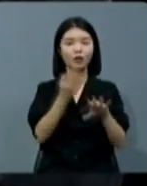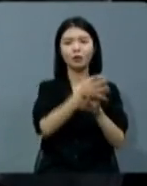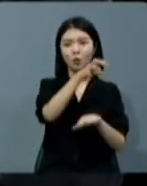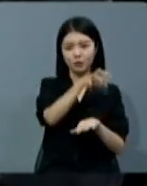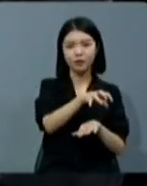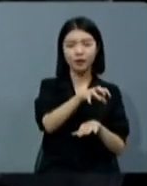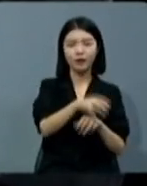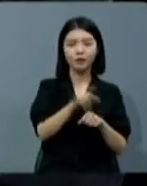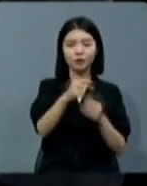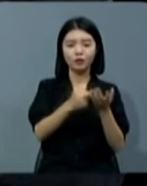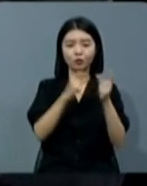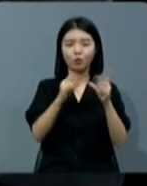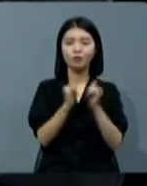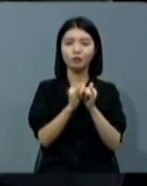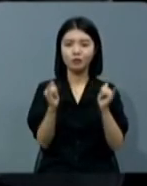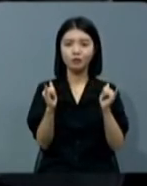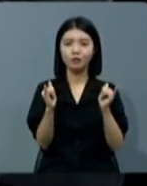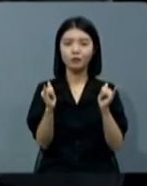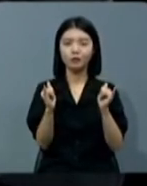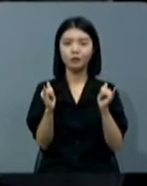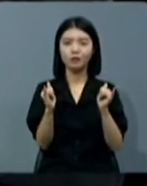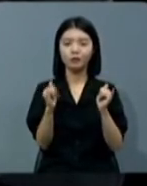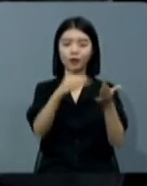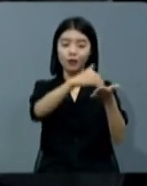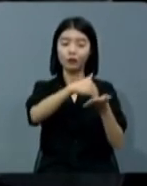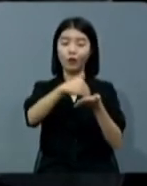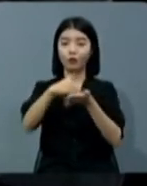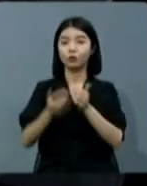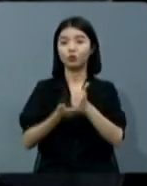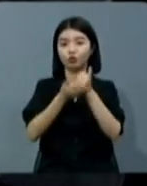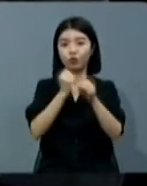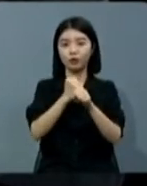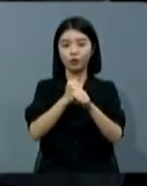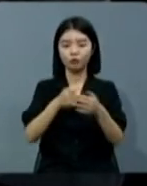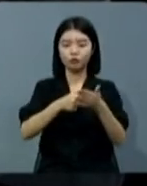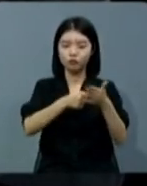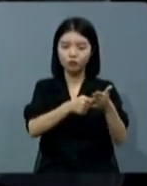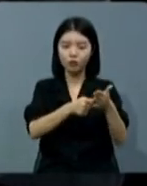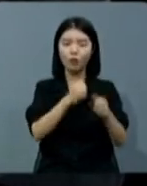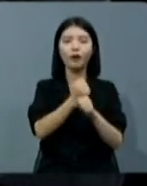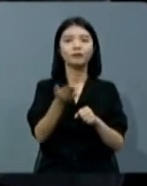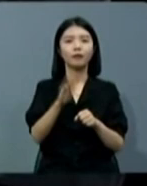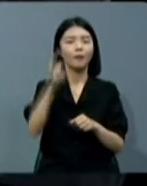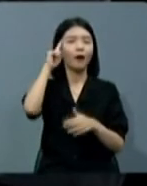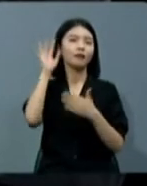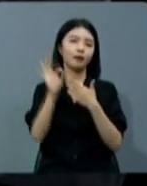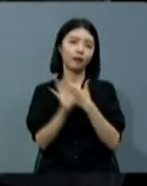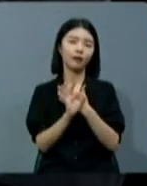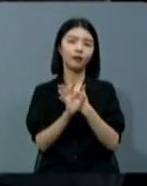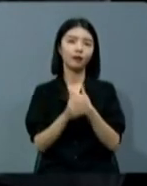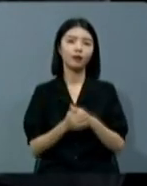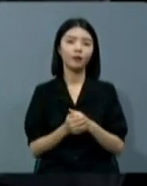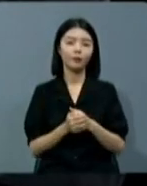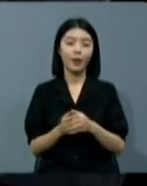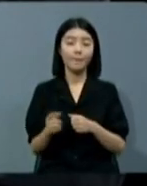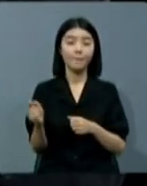곳이냐는 제주도민들의 의견을 존중해서 가려고 하는데 만약에